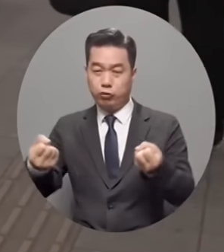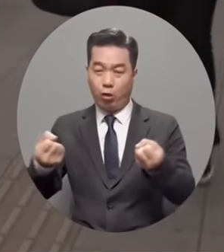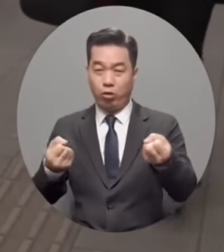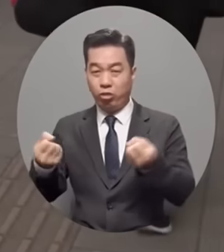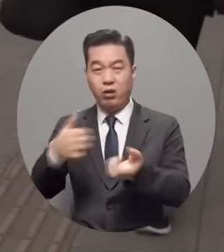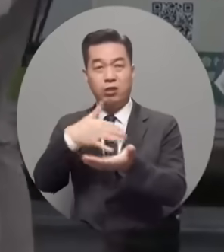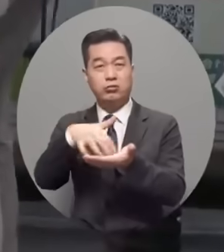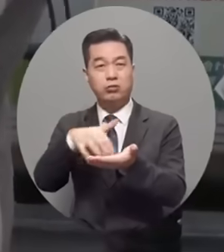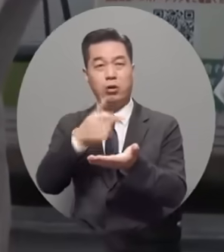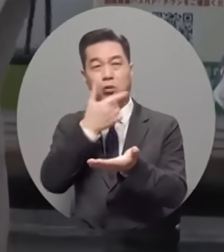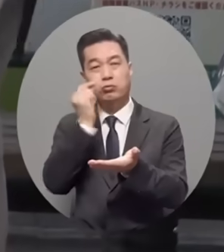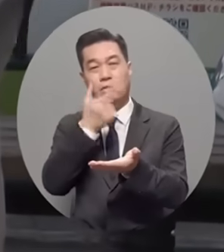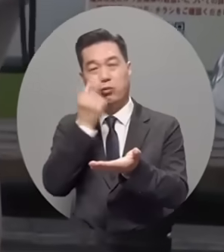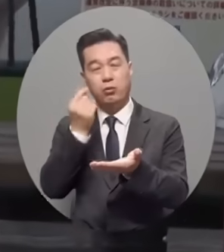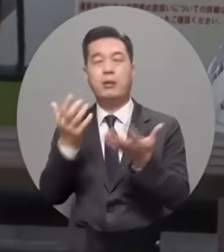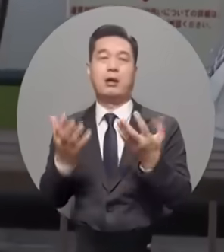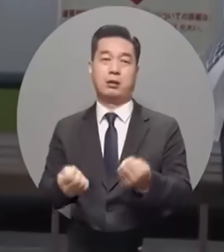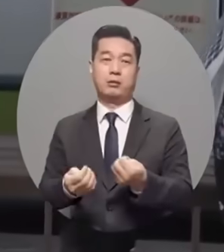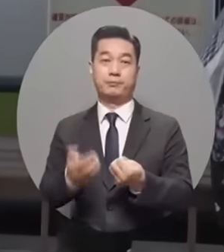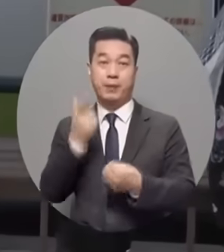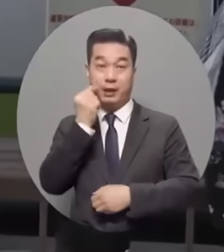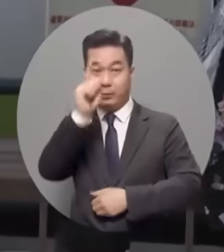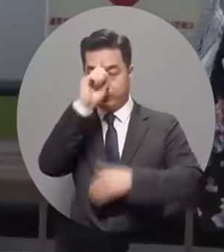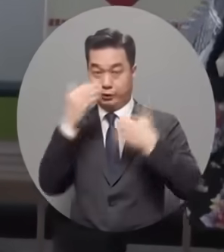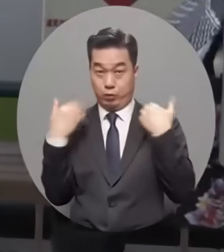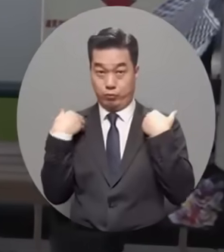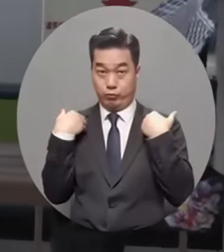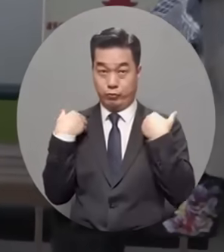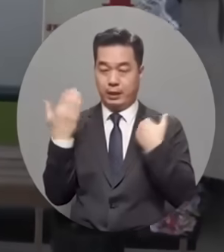처했습니다. 일본 정부는 지난달